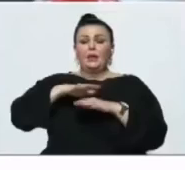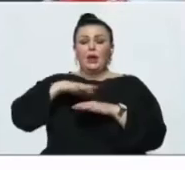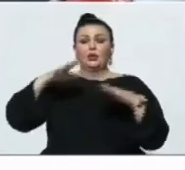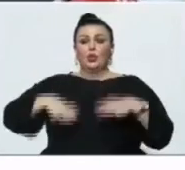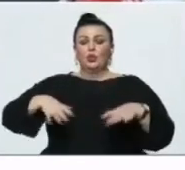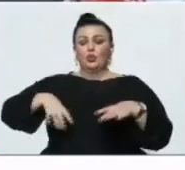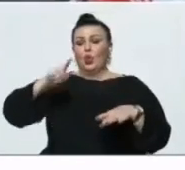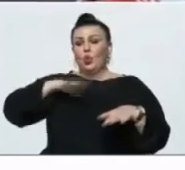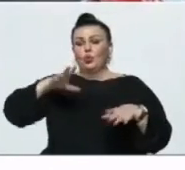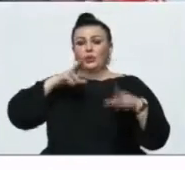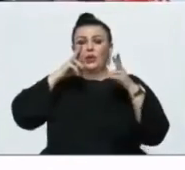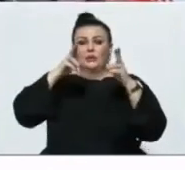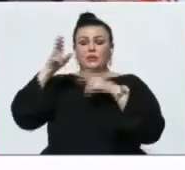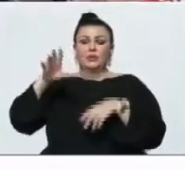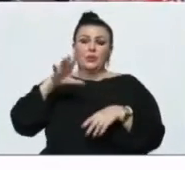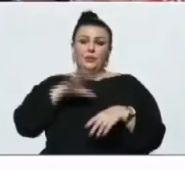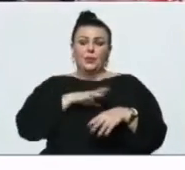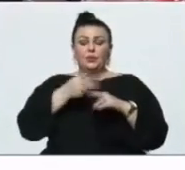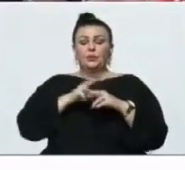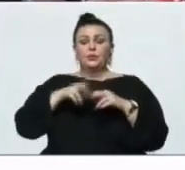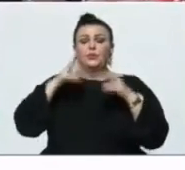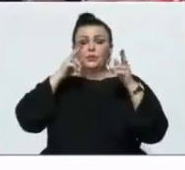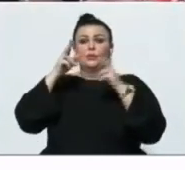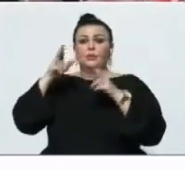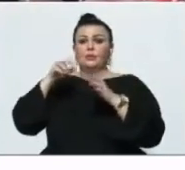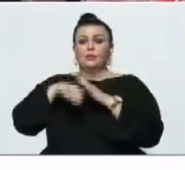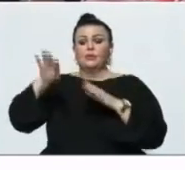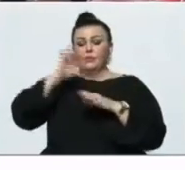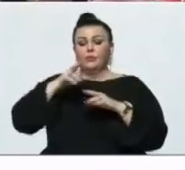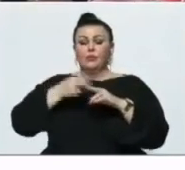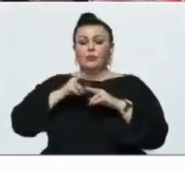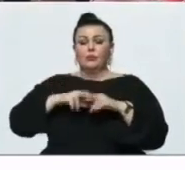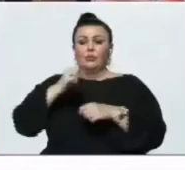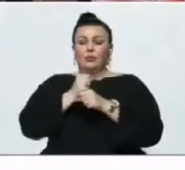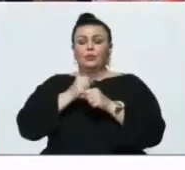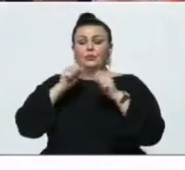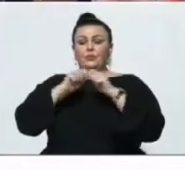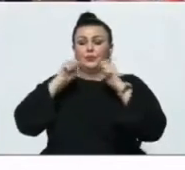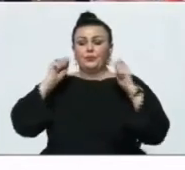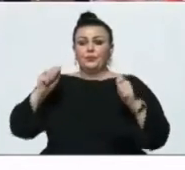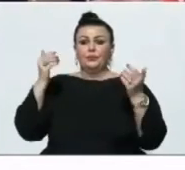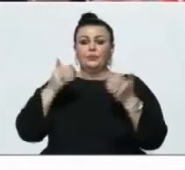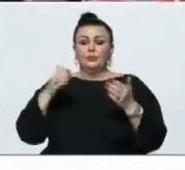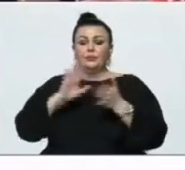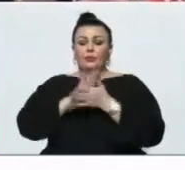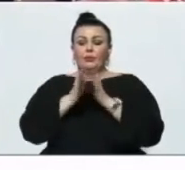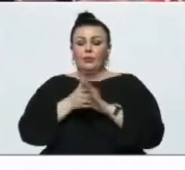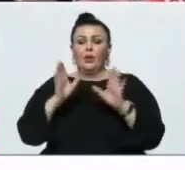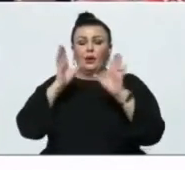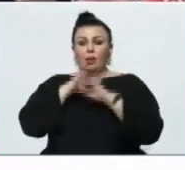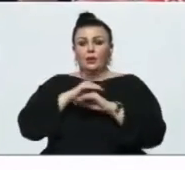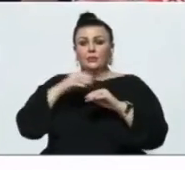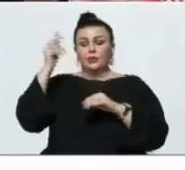Gürcüstana və Rusiya səfər etmişdi ki, bu səfər çərçivəsində də bu platformanın yaradılmasının nə dərəcədə